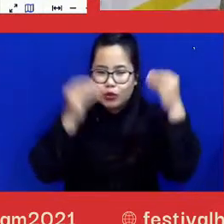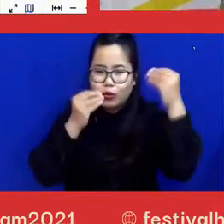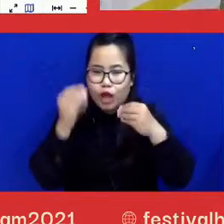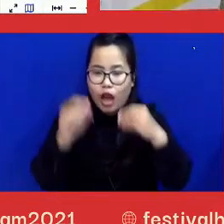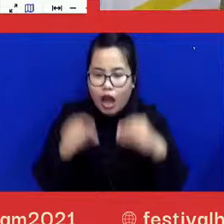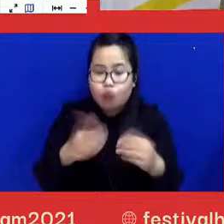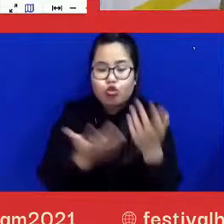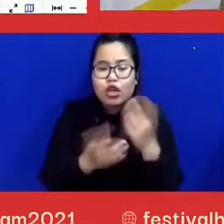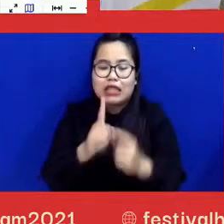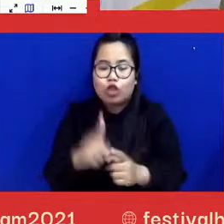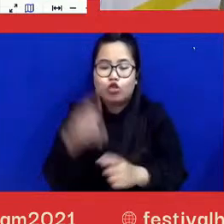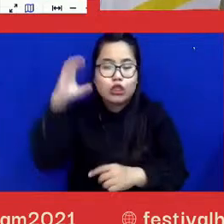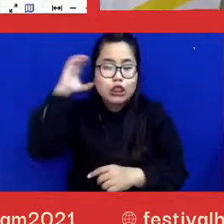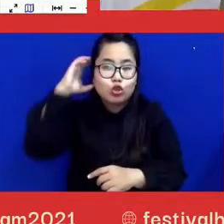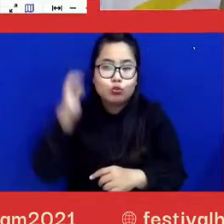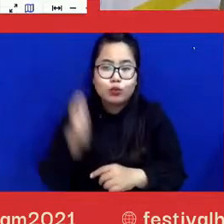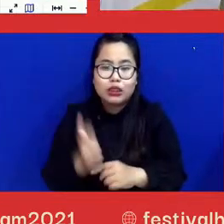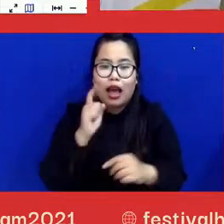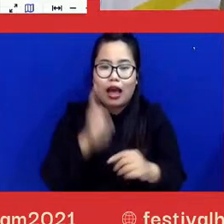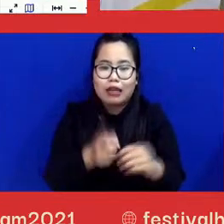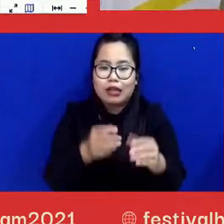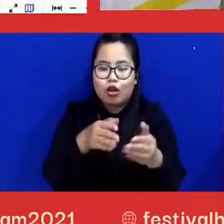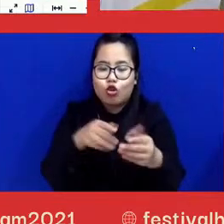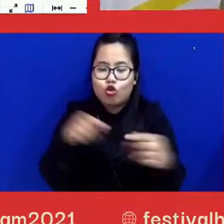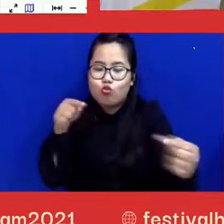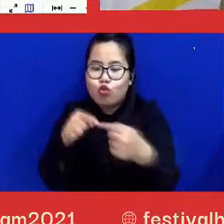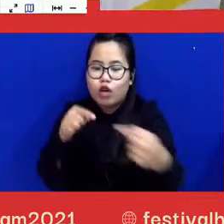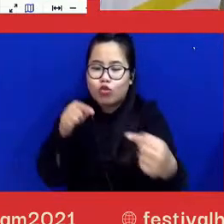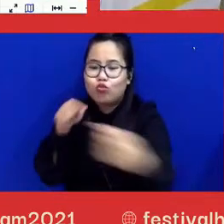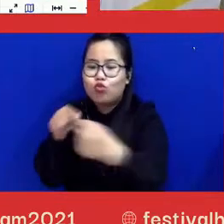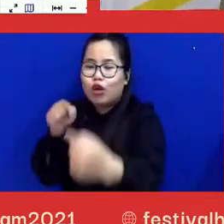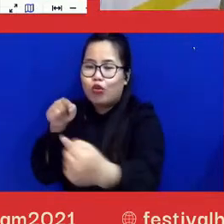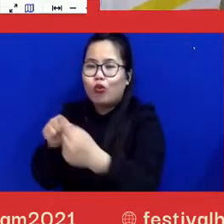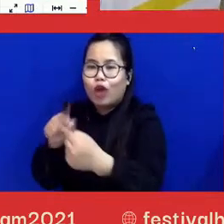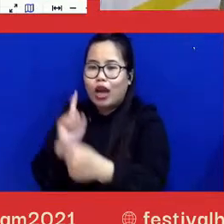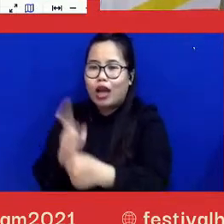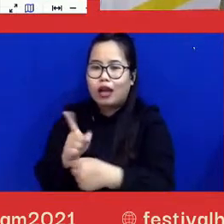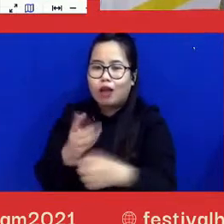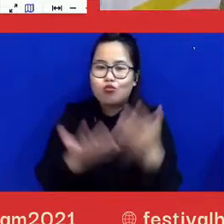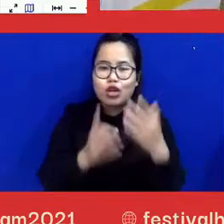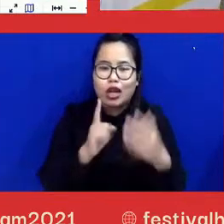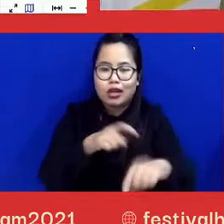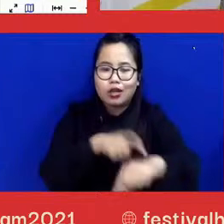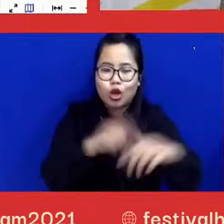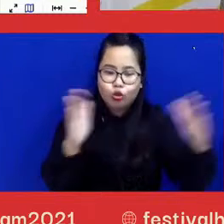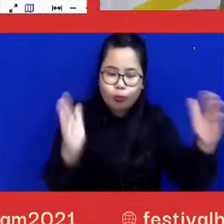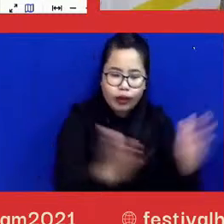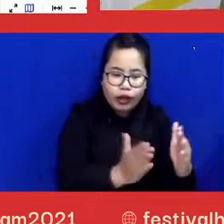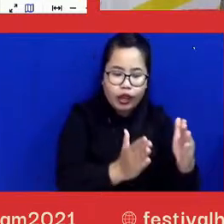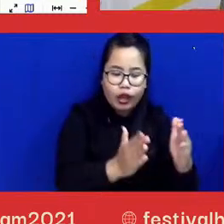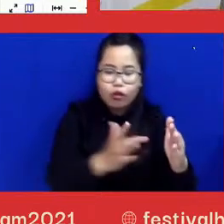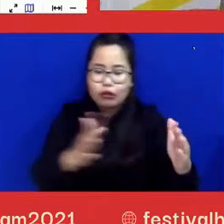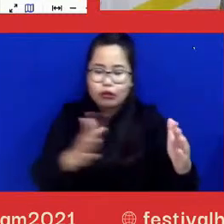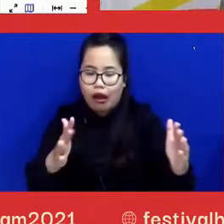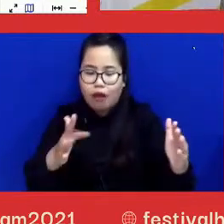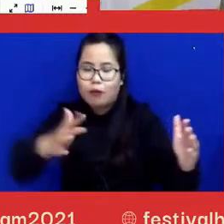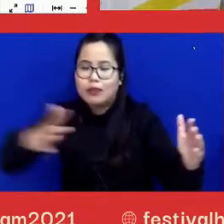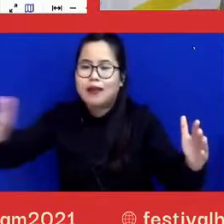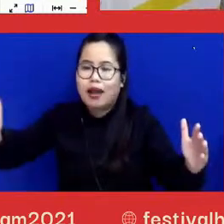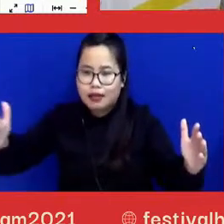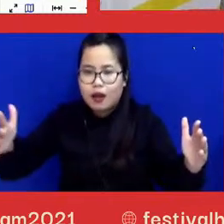suatu isu bisa punya irisan di tiga-tiganya gitu. Yang masalah jangka pendek, jangka menengah, dan jangka panjang.